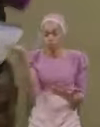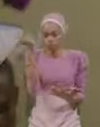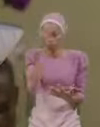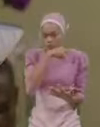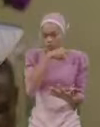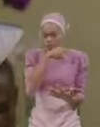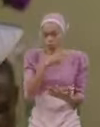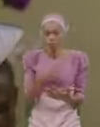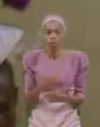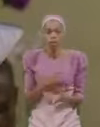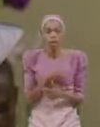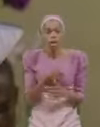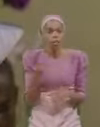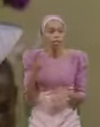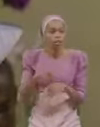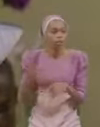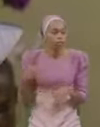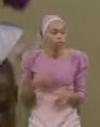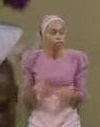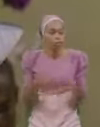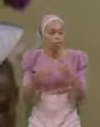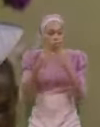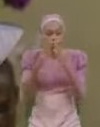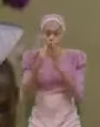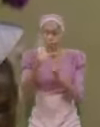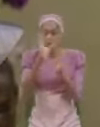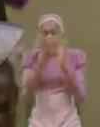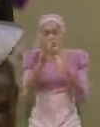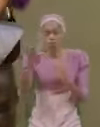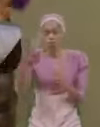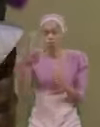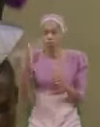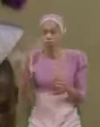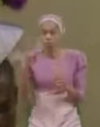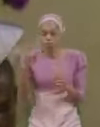nous allons dans la présence de Dieu nons faire un choix